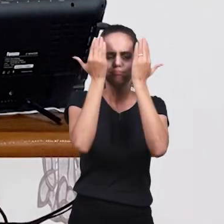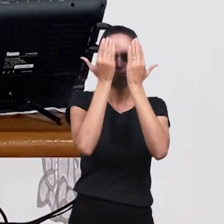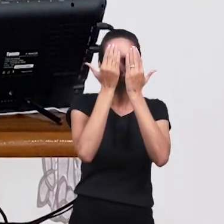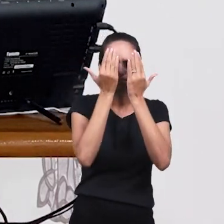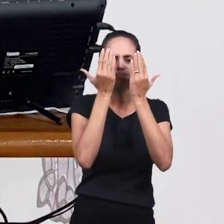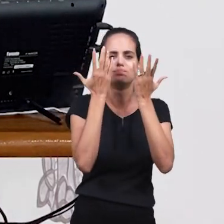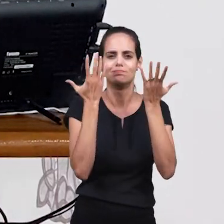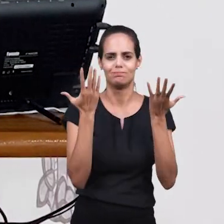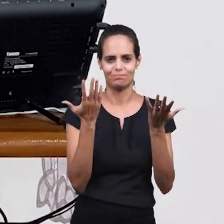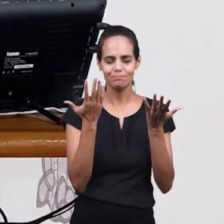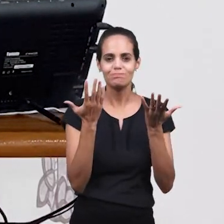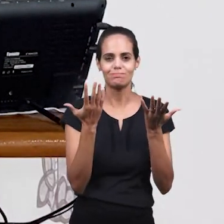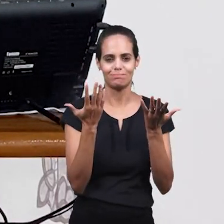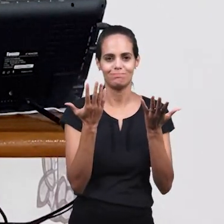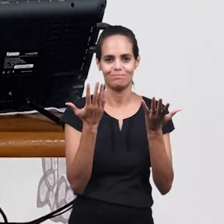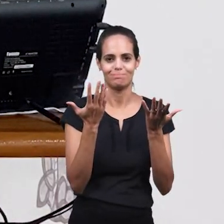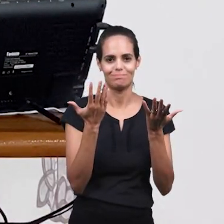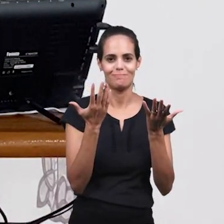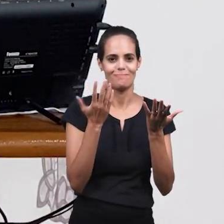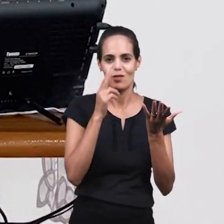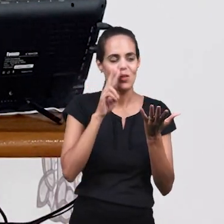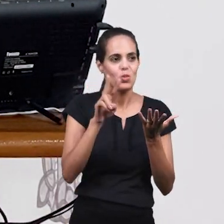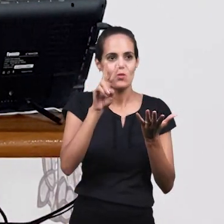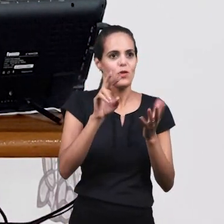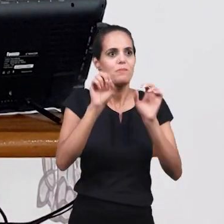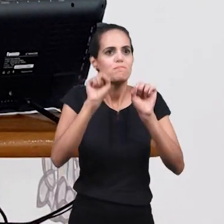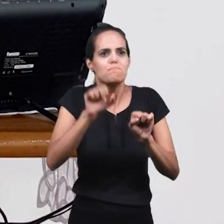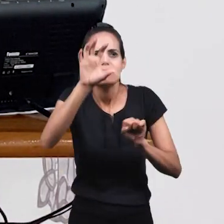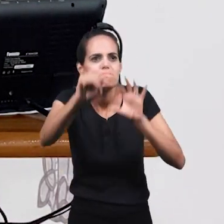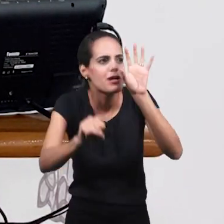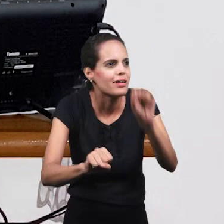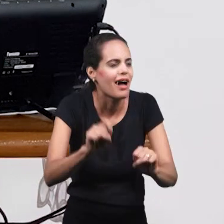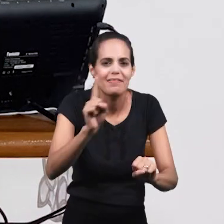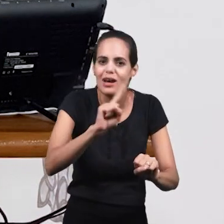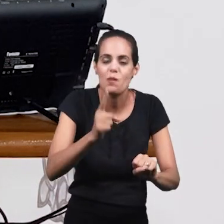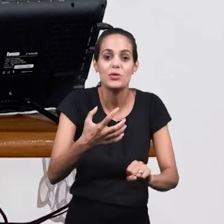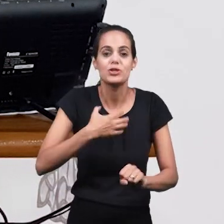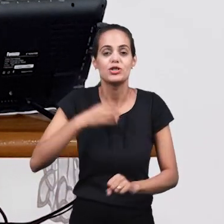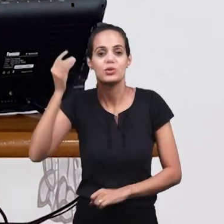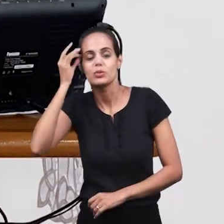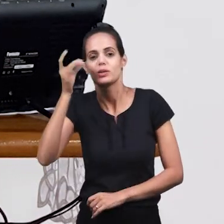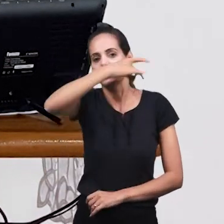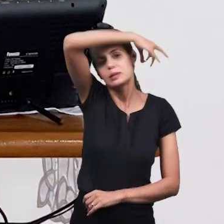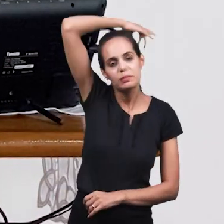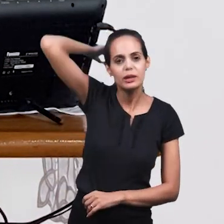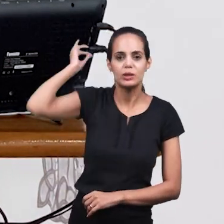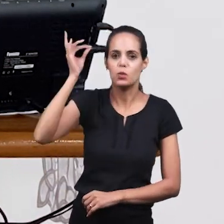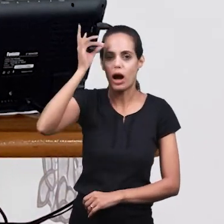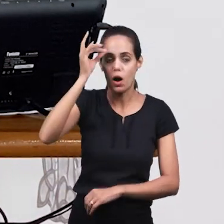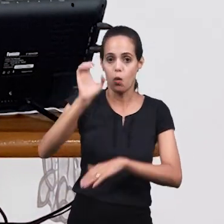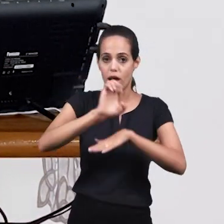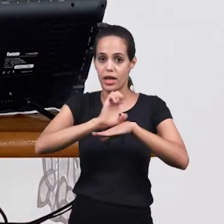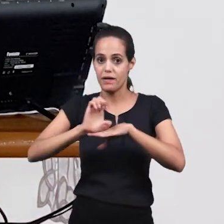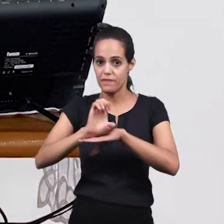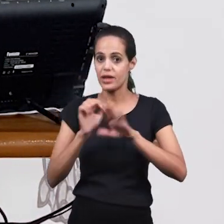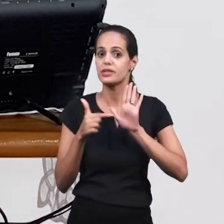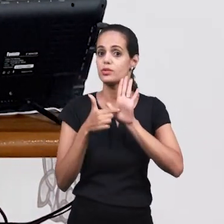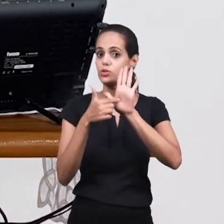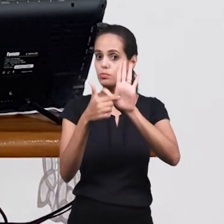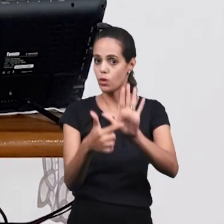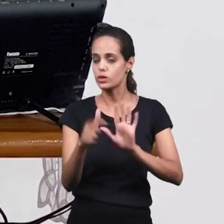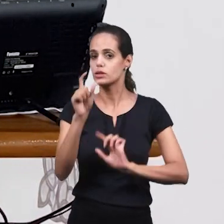qui dit « Car nous n'avons pas à batailler contre la chair et le sang, mais